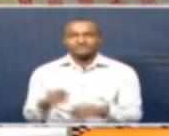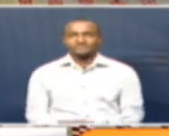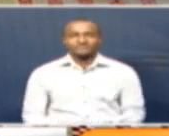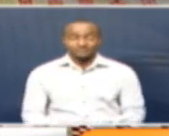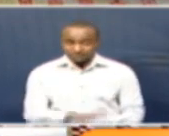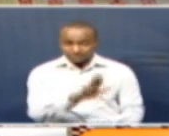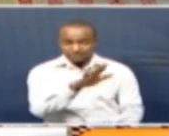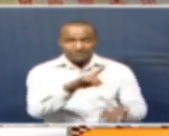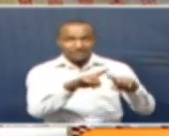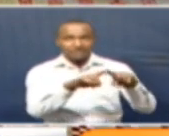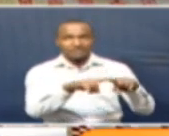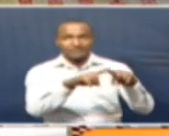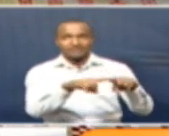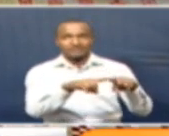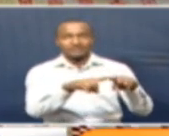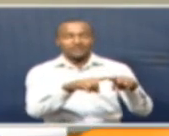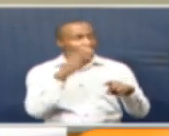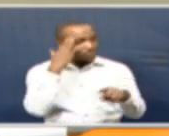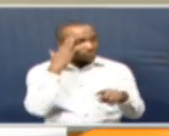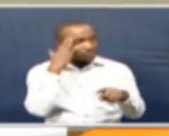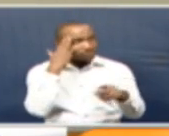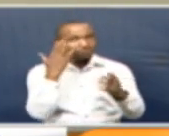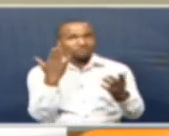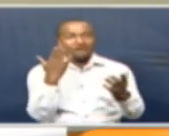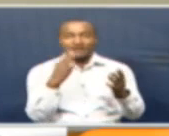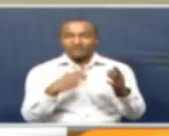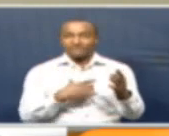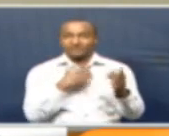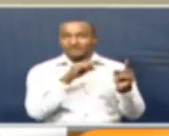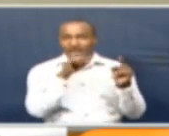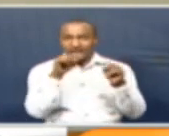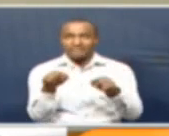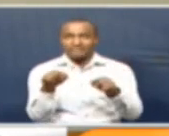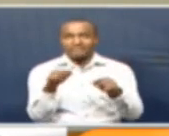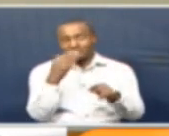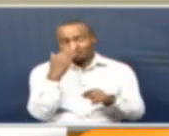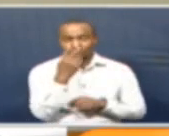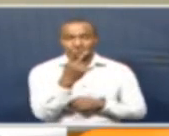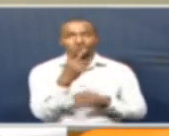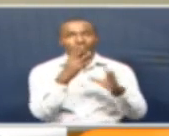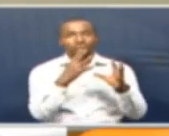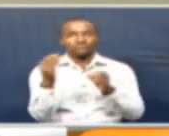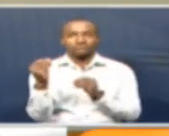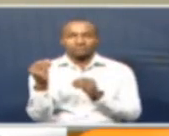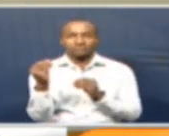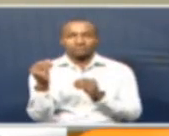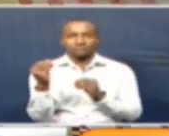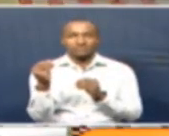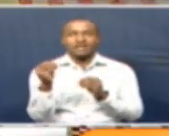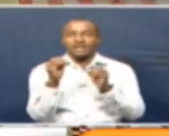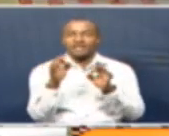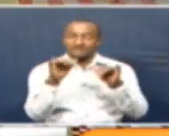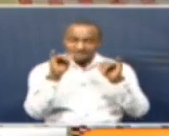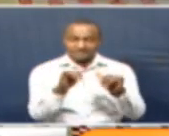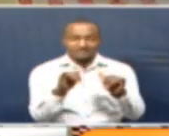inategemea. Huenda unajua siku zote mgeni akija kukutembelea, yeye ni aje siku mbili tu aende zake. Maana siku zote akiendeleka